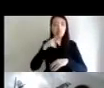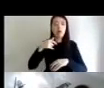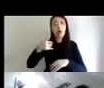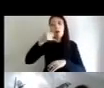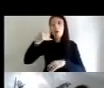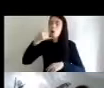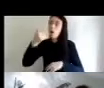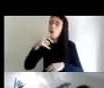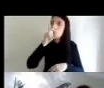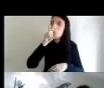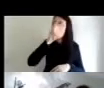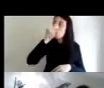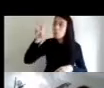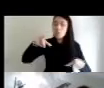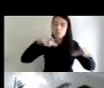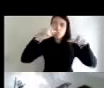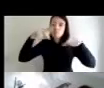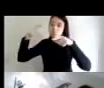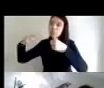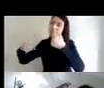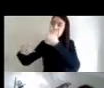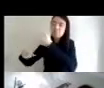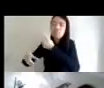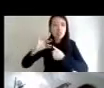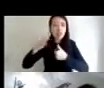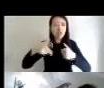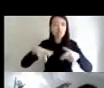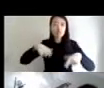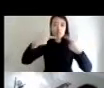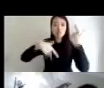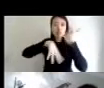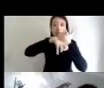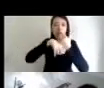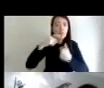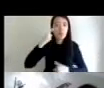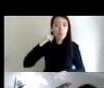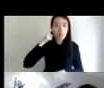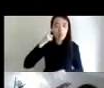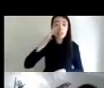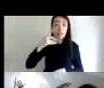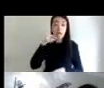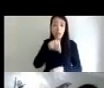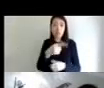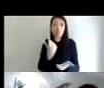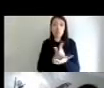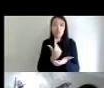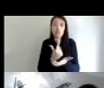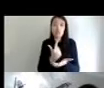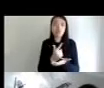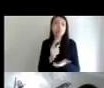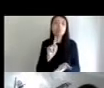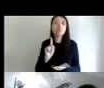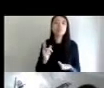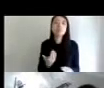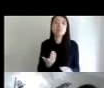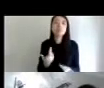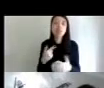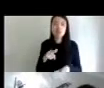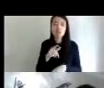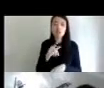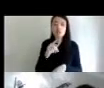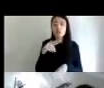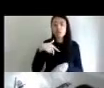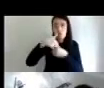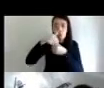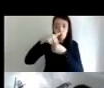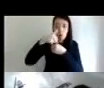它都是非常重要的。咁佢嘅主要嘅作用就係去吸收一啲養分